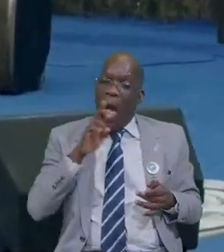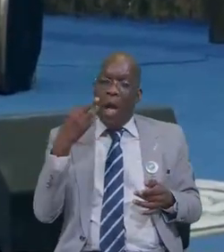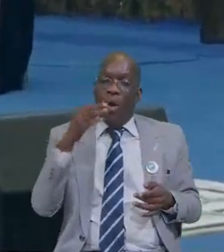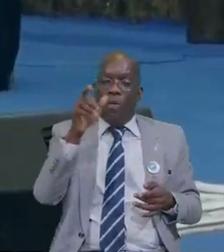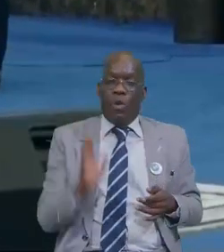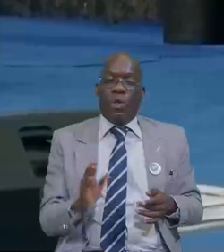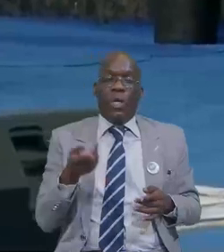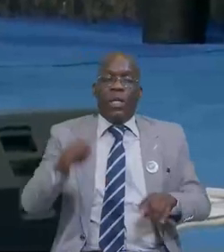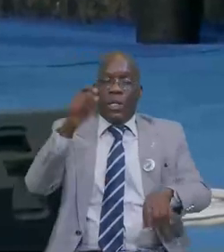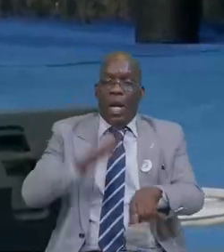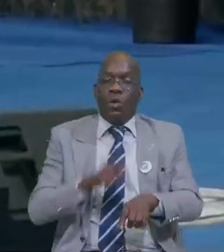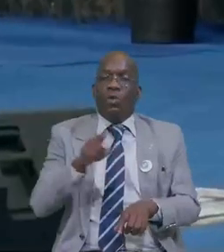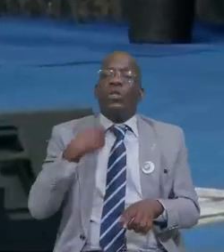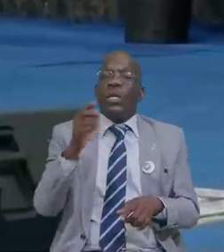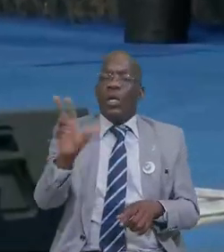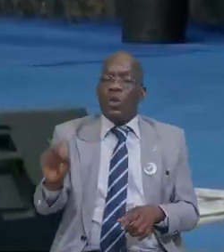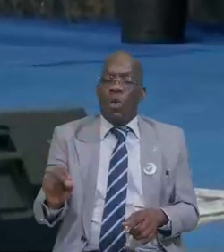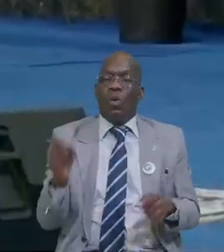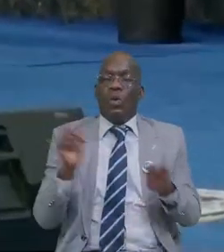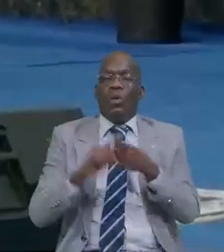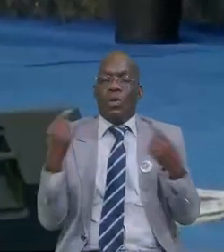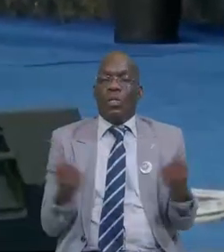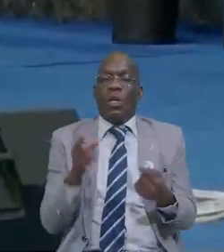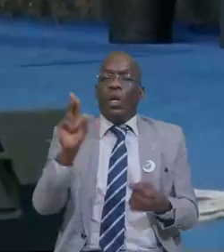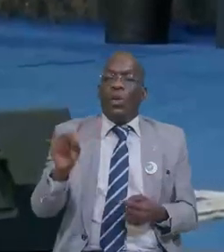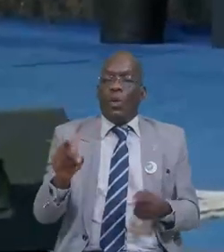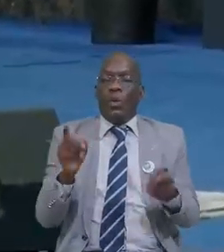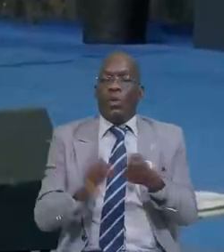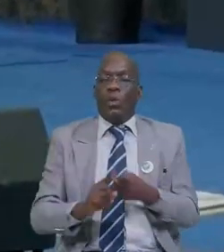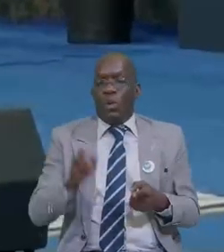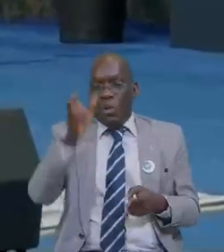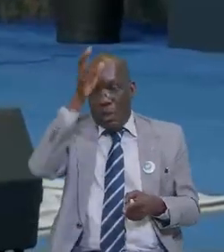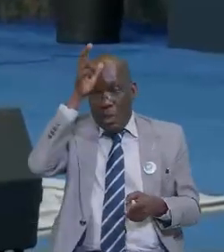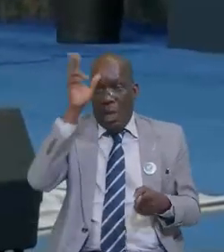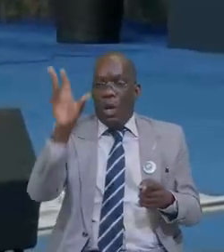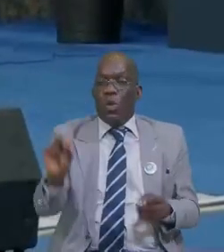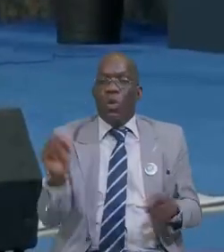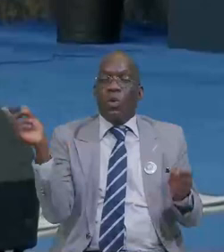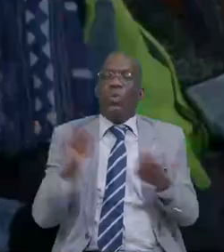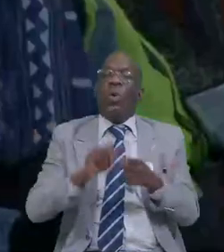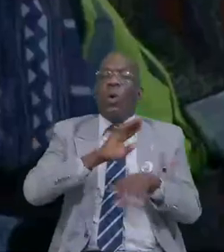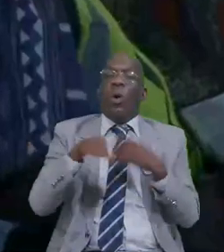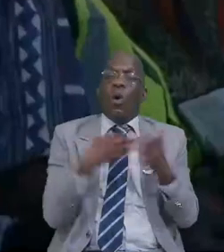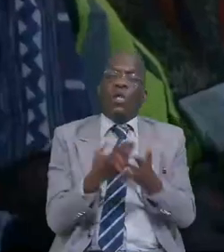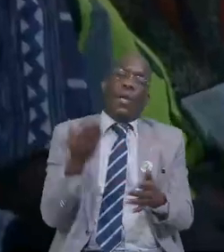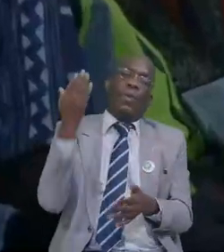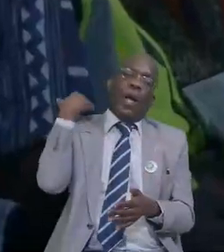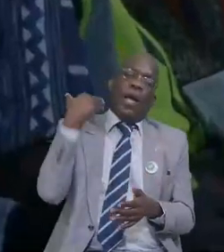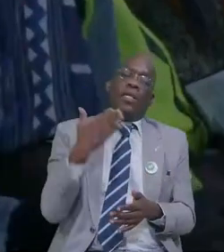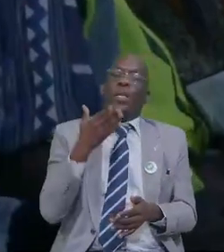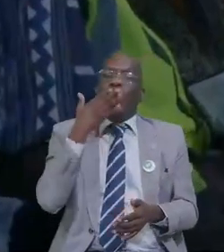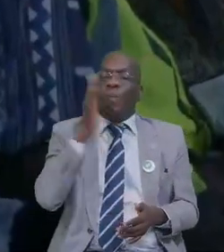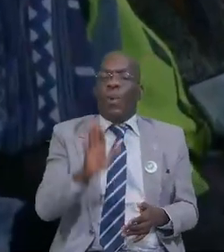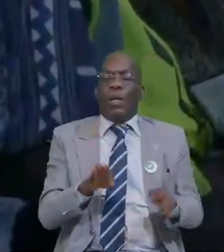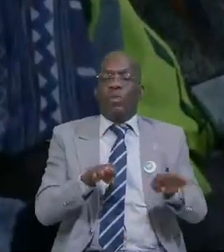Dieu. Dès que tu dis non au péché, non à Satan, non à toutes tes